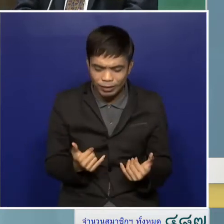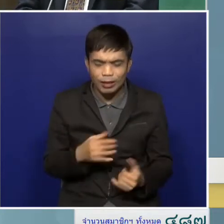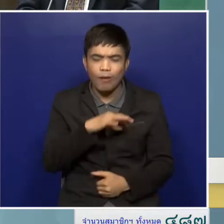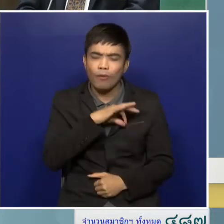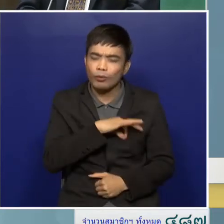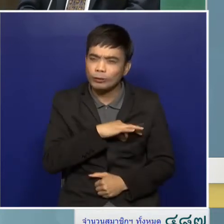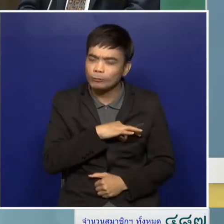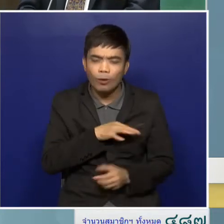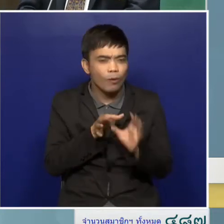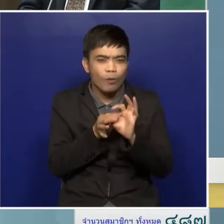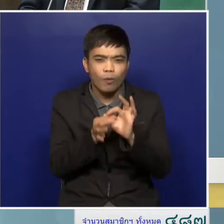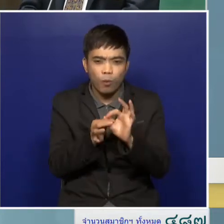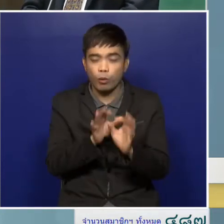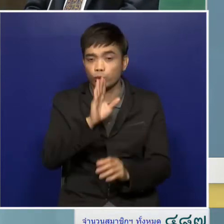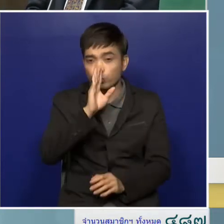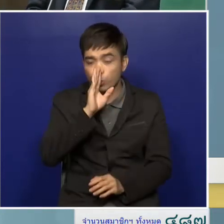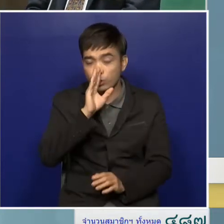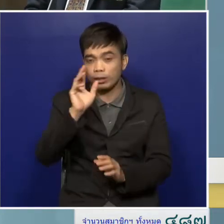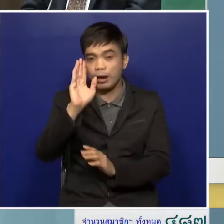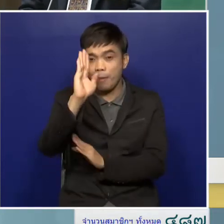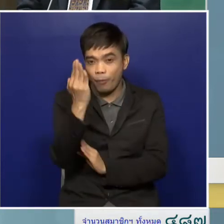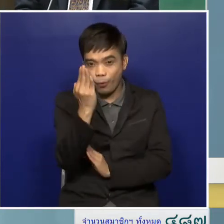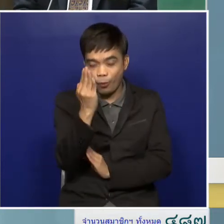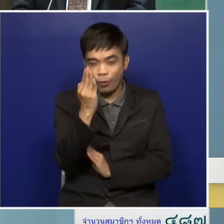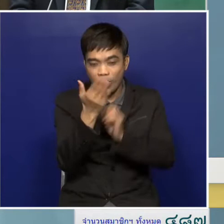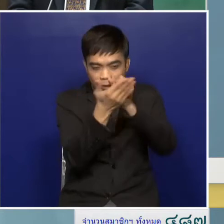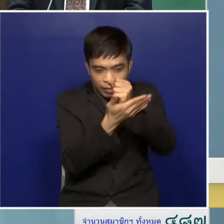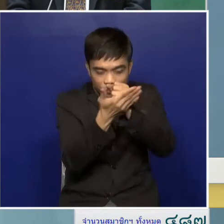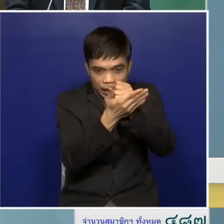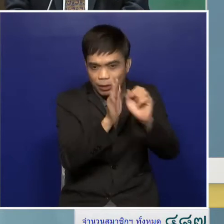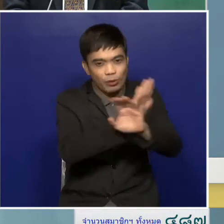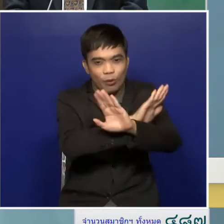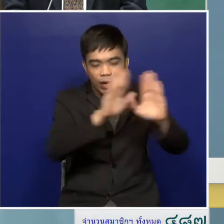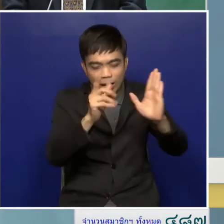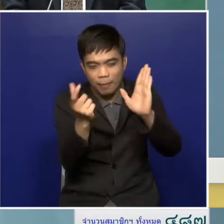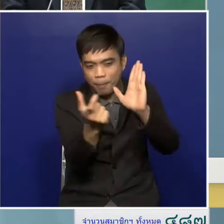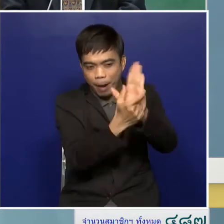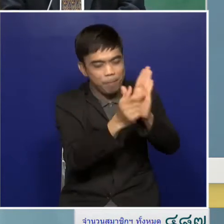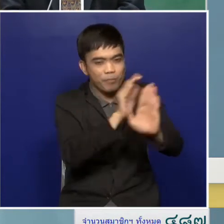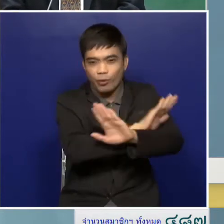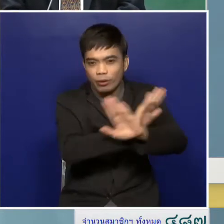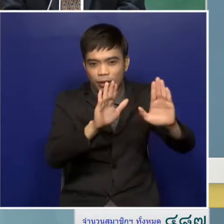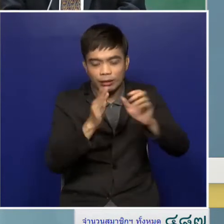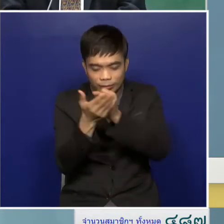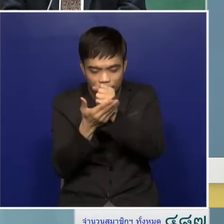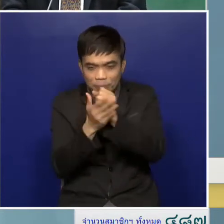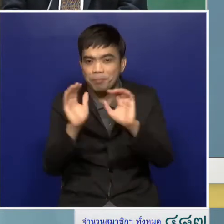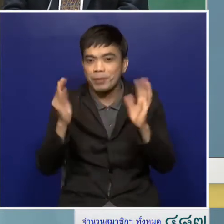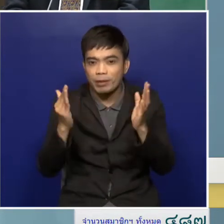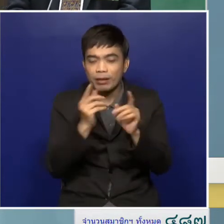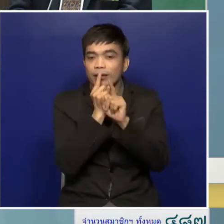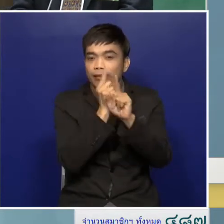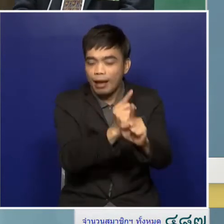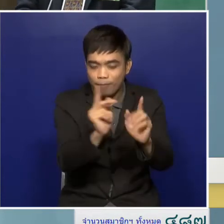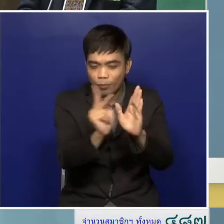หาเราจะมีการยกเลิกพืชกระท่อมไม่ใช่ปืนสารเสพติดติดตาม